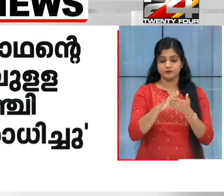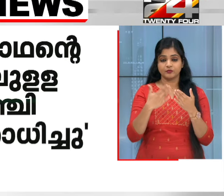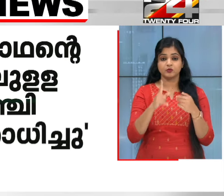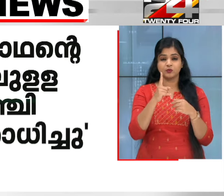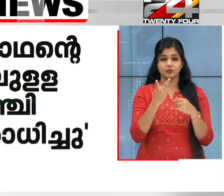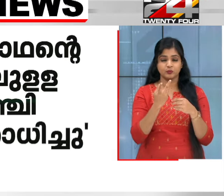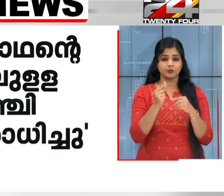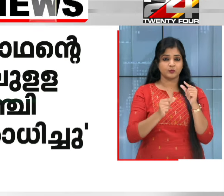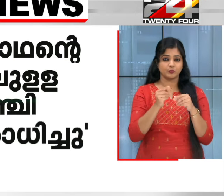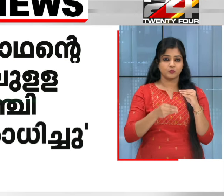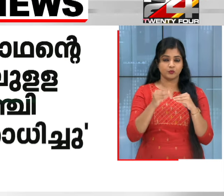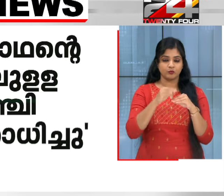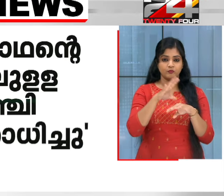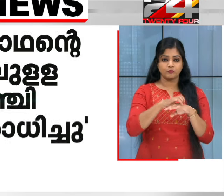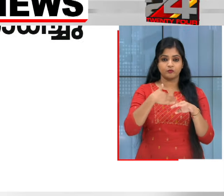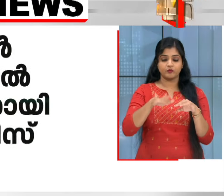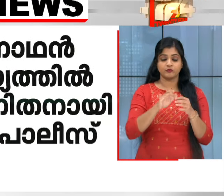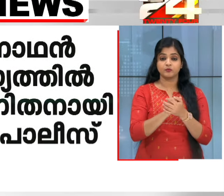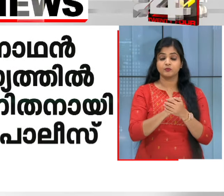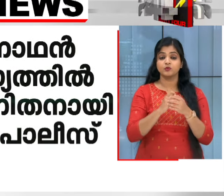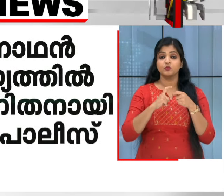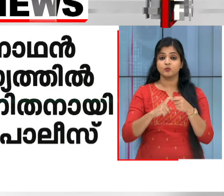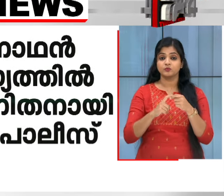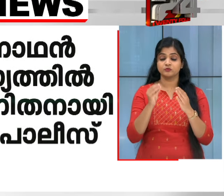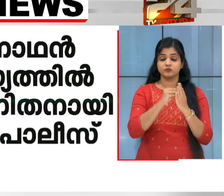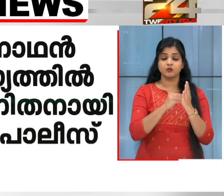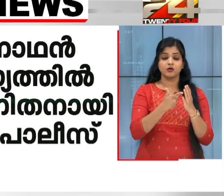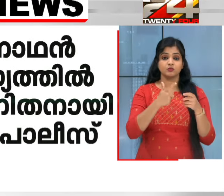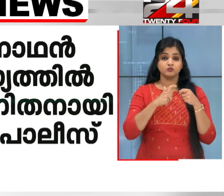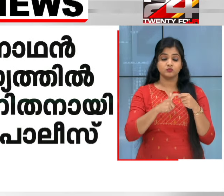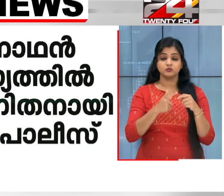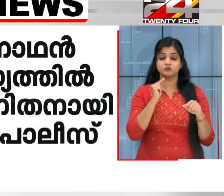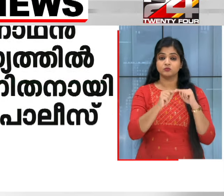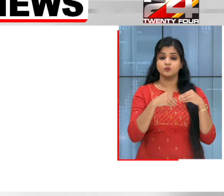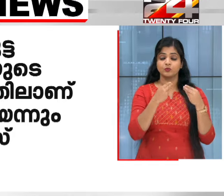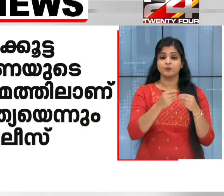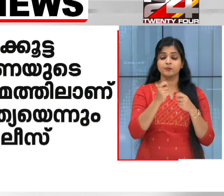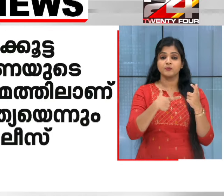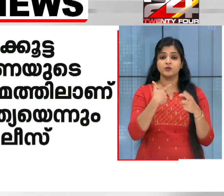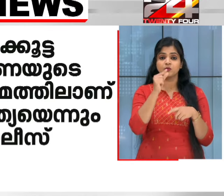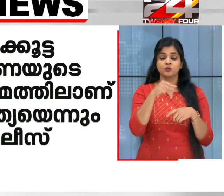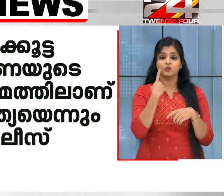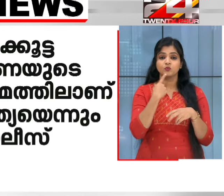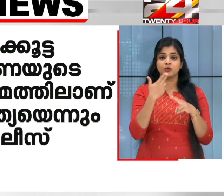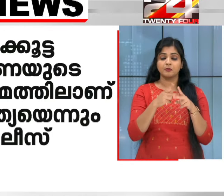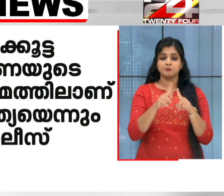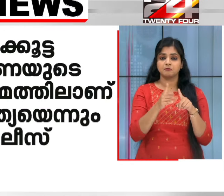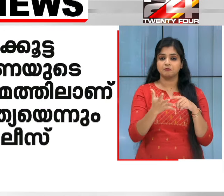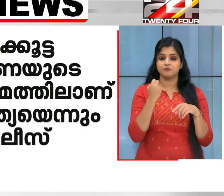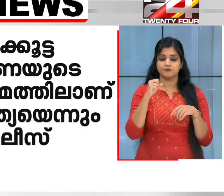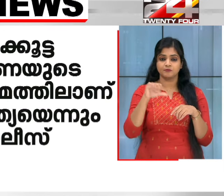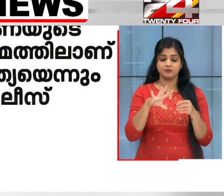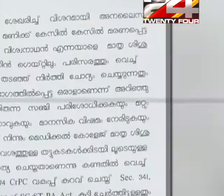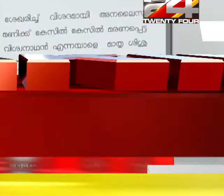പോലീസിന് കണ്ടെത്താനുണ്ട്. എന്നാലും ഈ മൊഴികളിൽ ആരാണ് വിചാരണ നടത്തിയത് എന്ന് തെളിയിക്കുന്ന മൊഴികളൊന്നും തന്നെ ലഭിച്ചിട്ടില്ല. പക്ഷേ അത്തരമൊരു